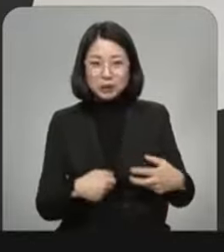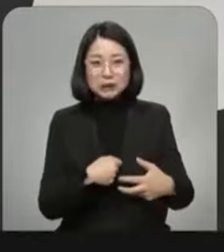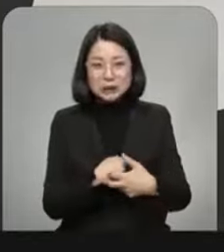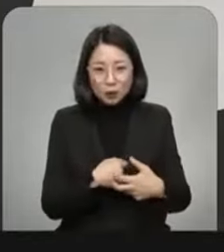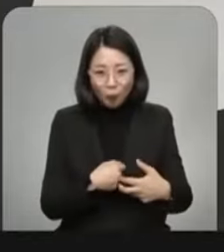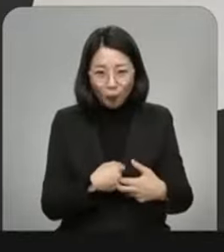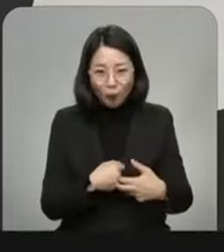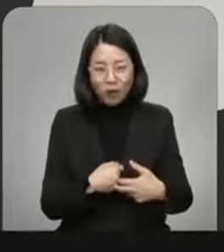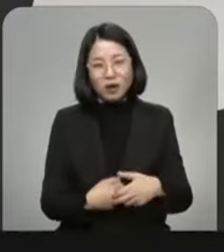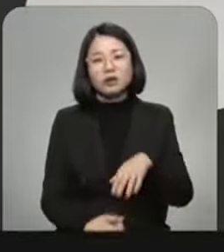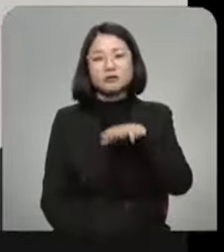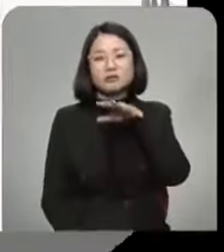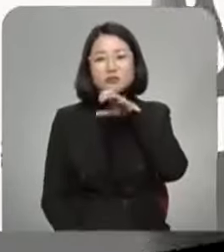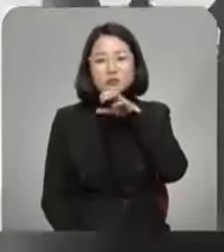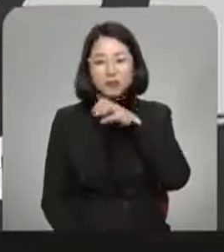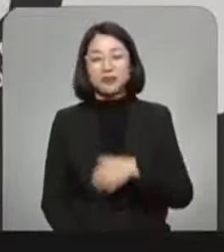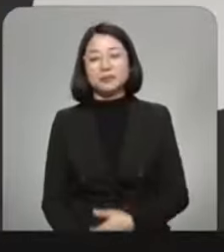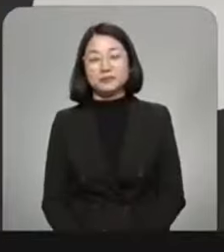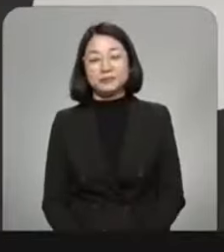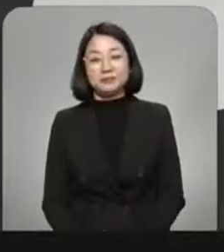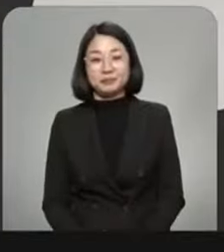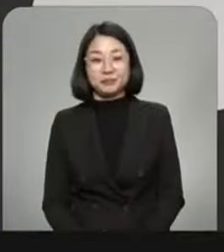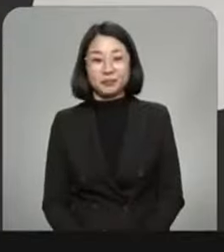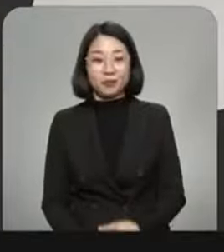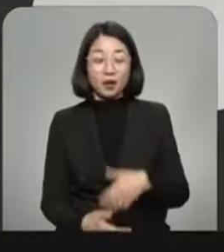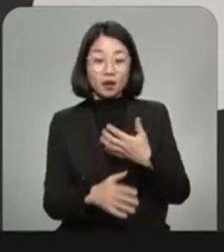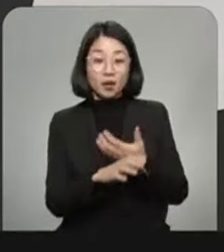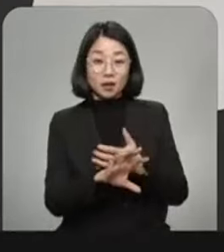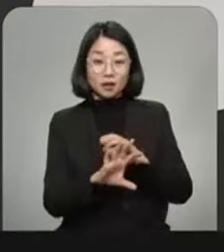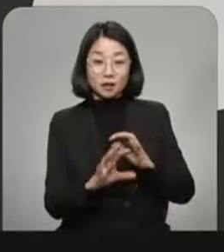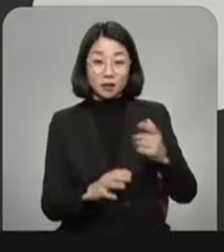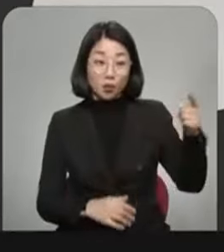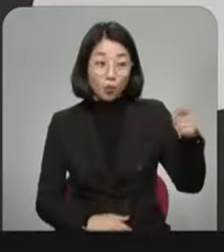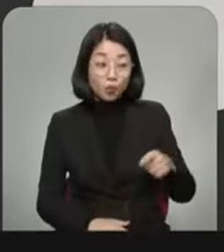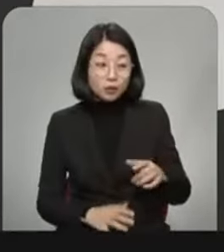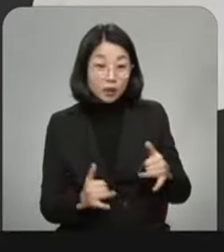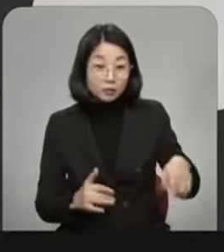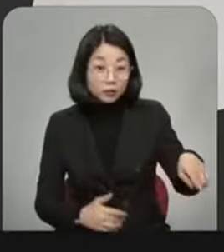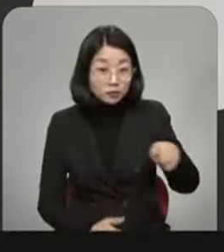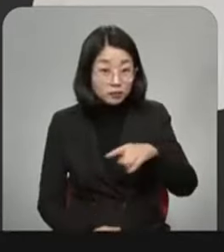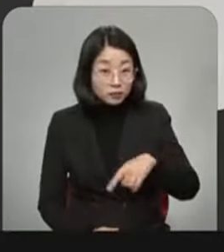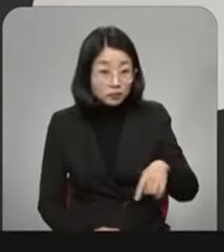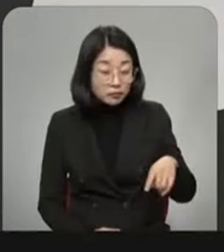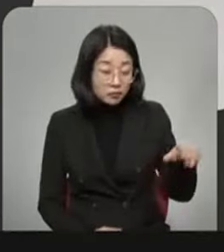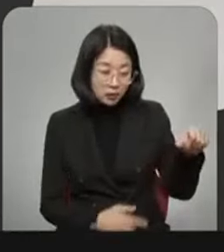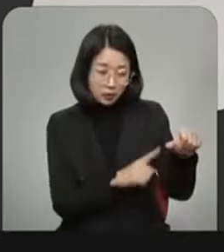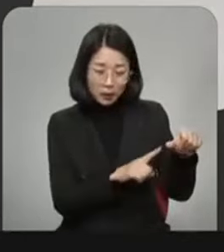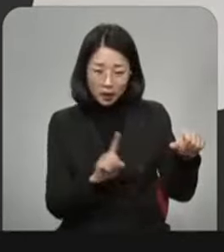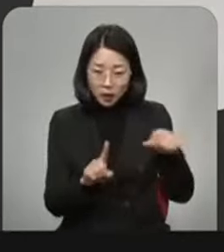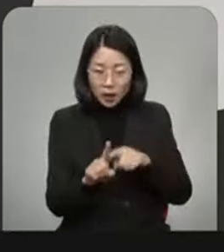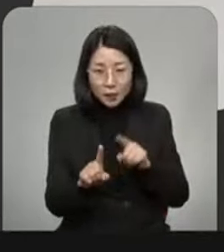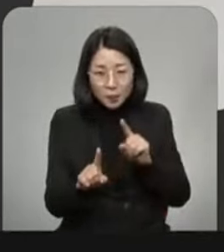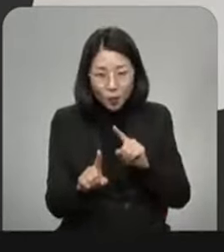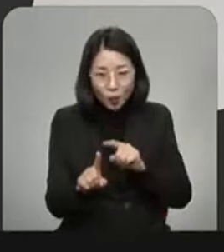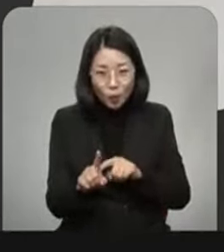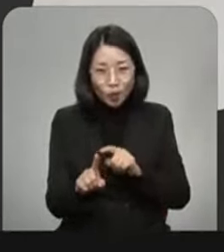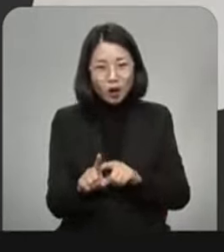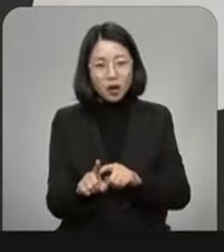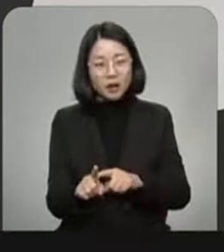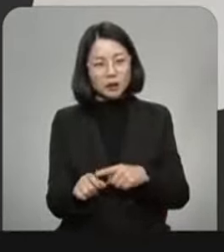대한 불만도 적지 않았습니다 외국인 근로자 다섯명 가운데 한명은 직장에서 욕설이나